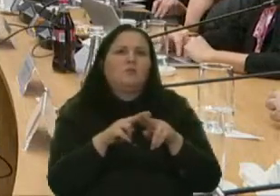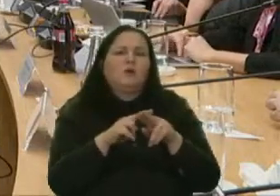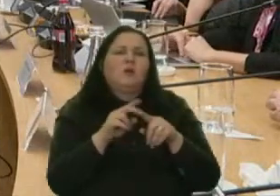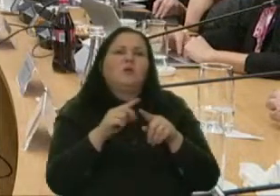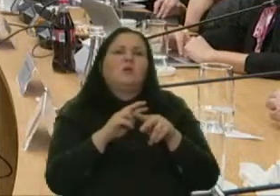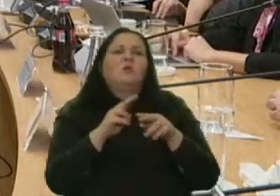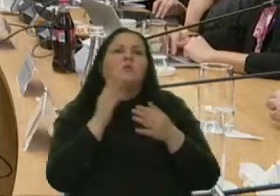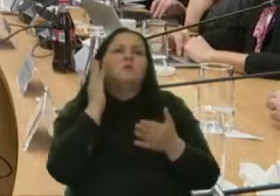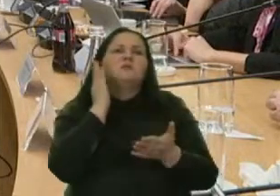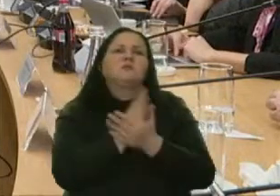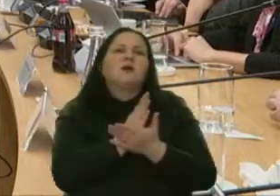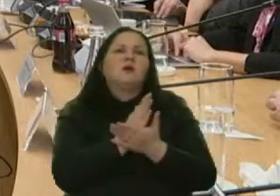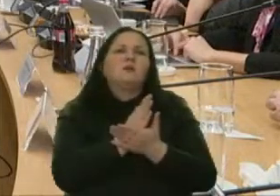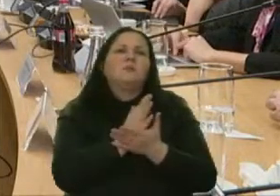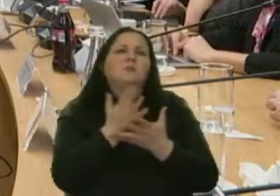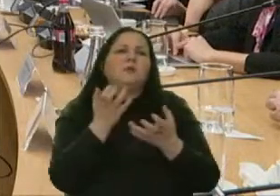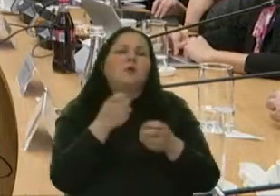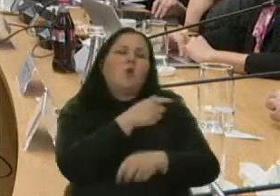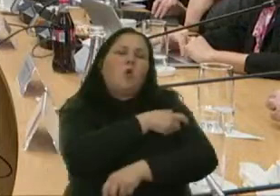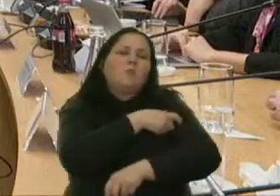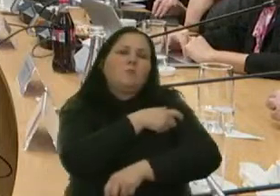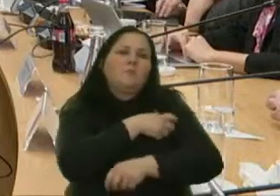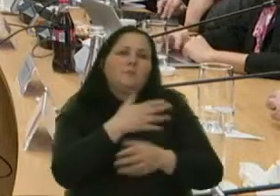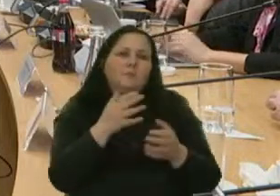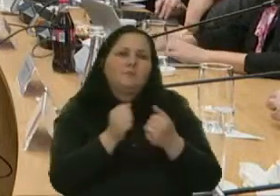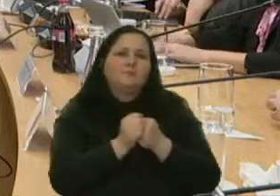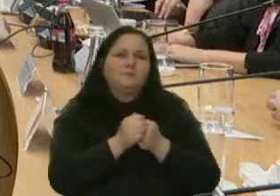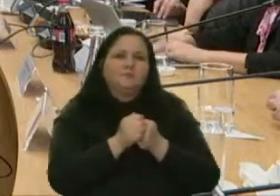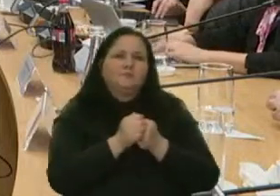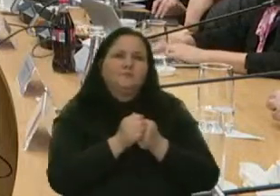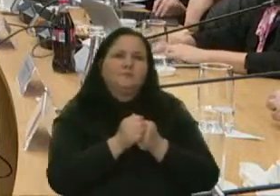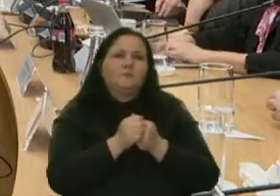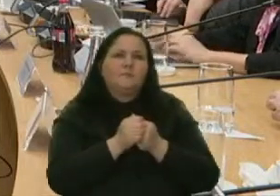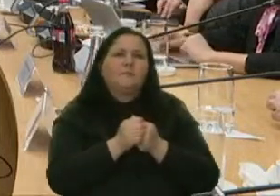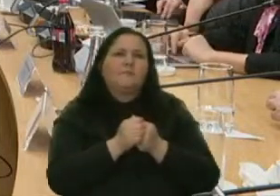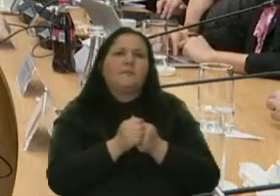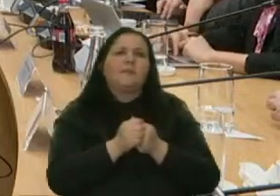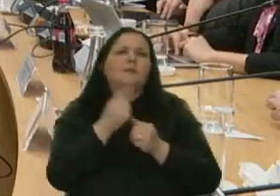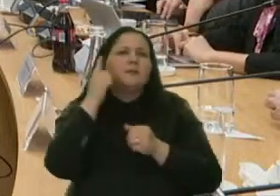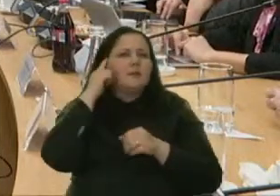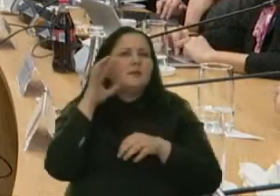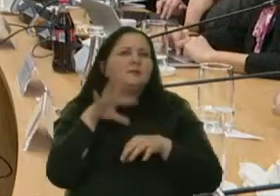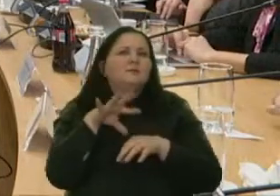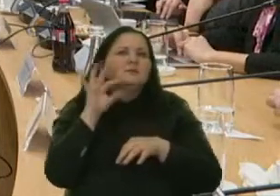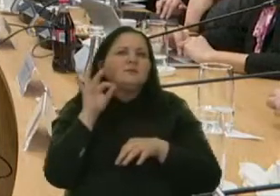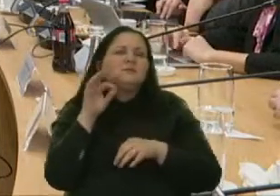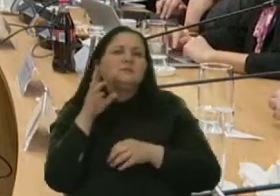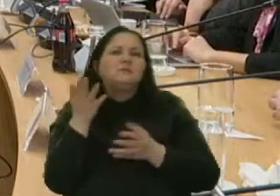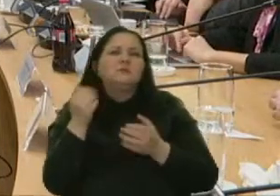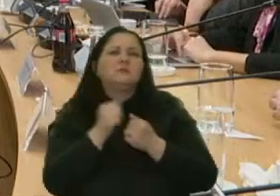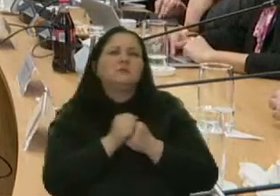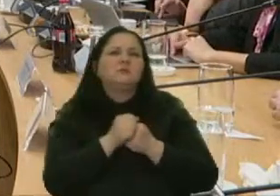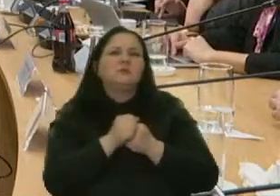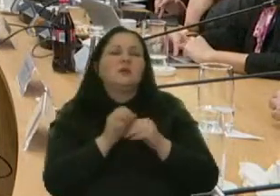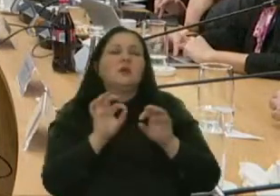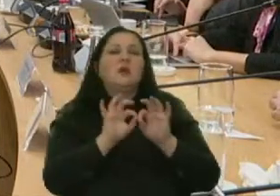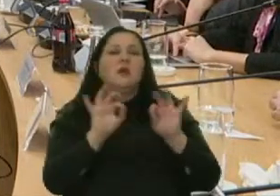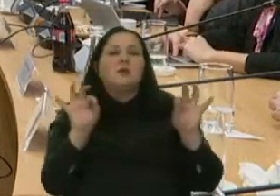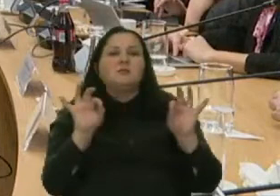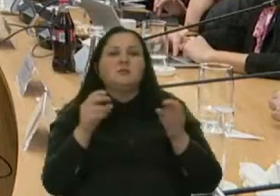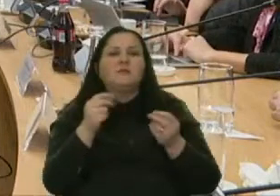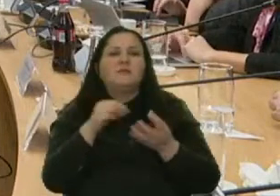criteriul Cum stabilește murata comisie corect corect cor bine c voi sunteți acolo Eu sunt doar asigurarea finanțării cu